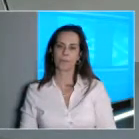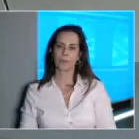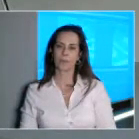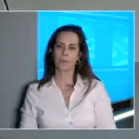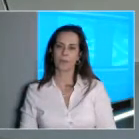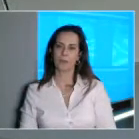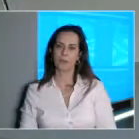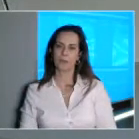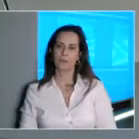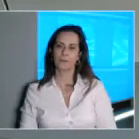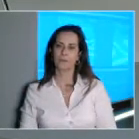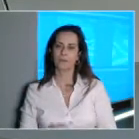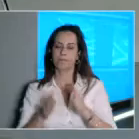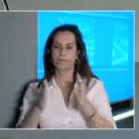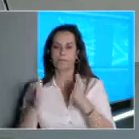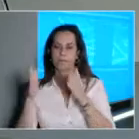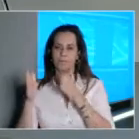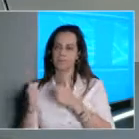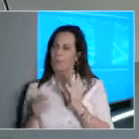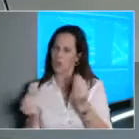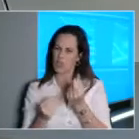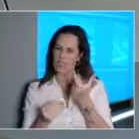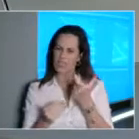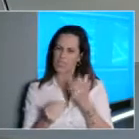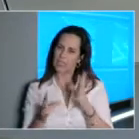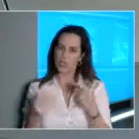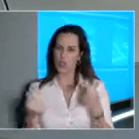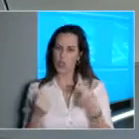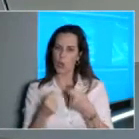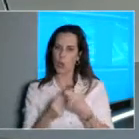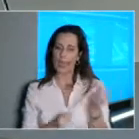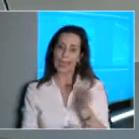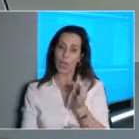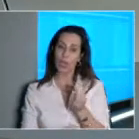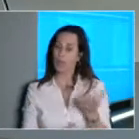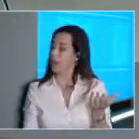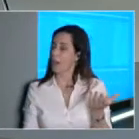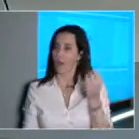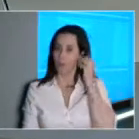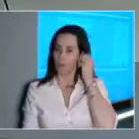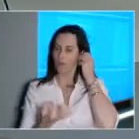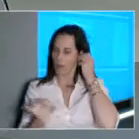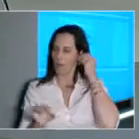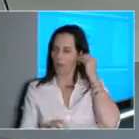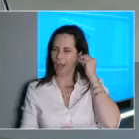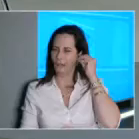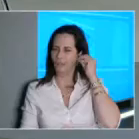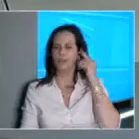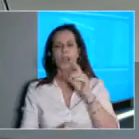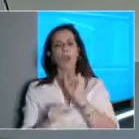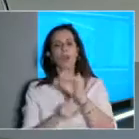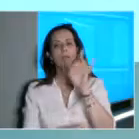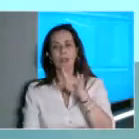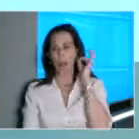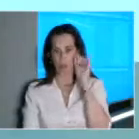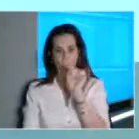כותרות בעיתונים. כותרת שקצת אולי קשורה לרכילות, אבל איך אומרים, אנחנו ציוצי בוקר, מותר לנו הכל. תלונה